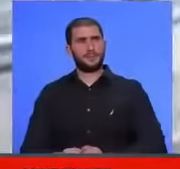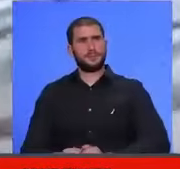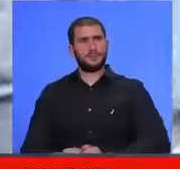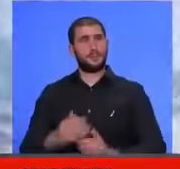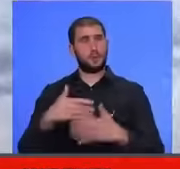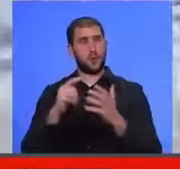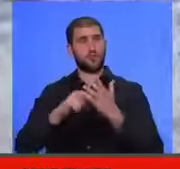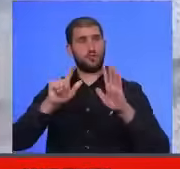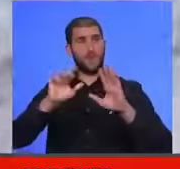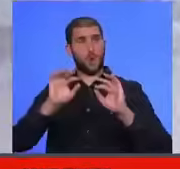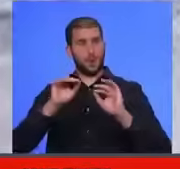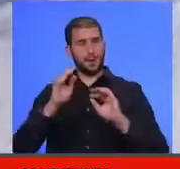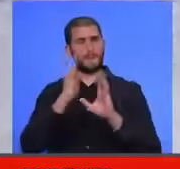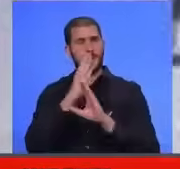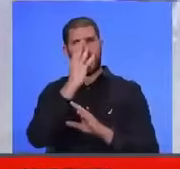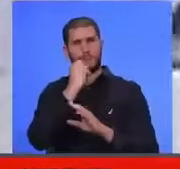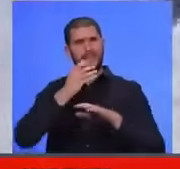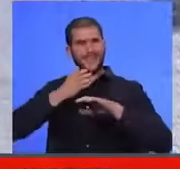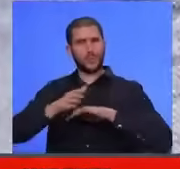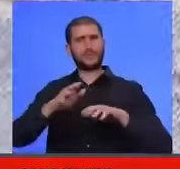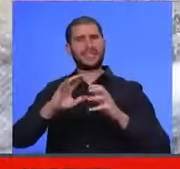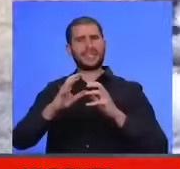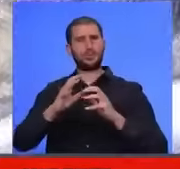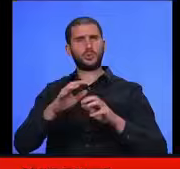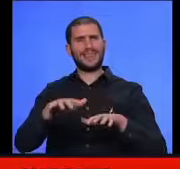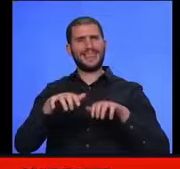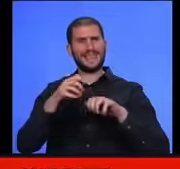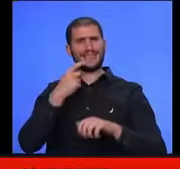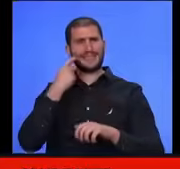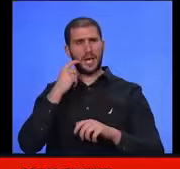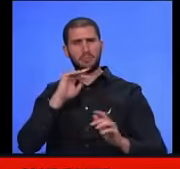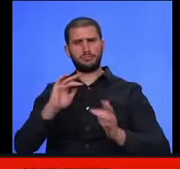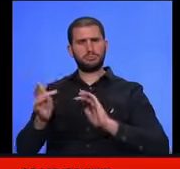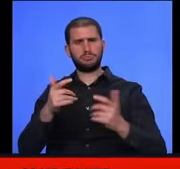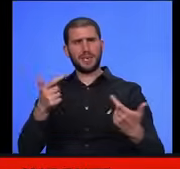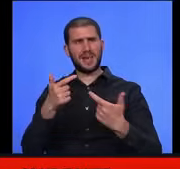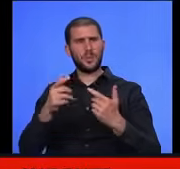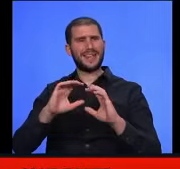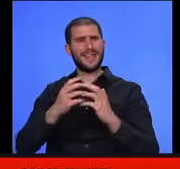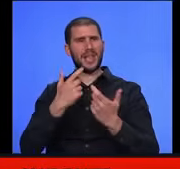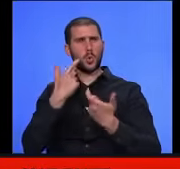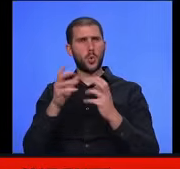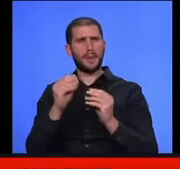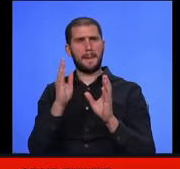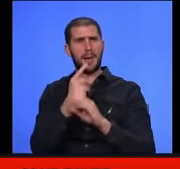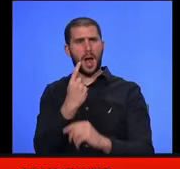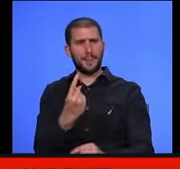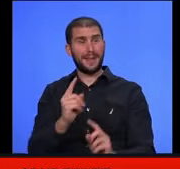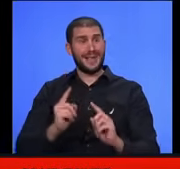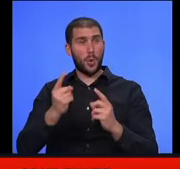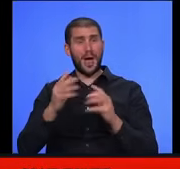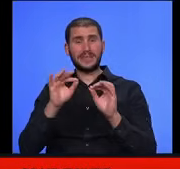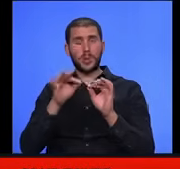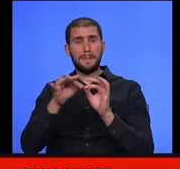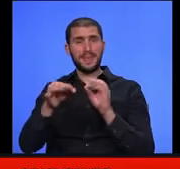בבוקר השבעה באוקטובר מחבלי חמאס נכנסו לקיבוץ ניר יצחק והקרבות של חברי כיתת הכוננות עם המחבלים התרחשו כמה